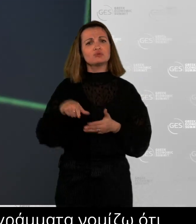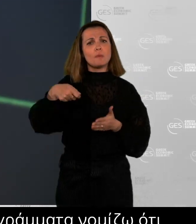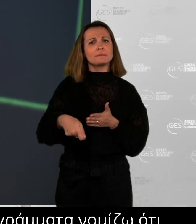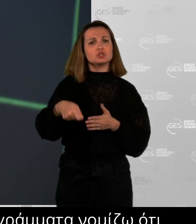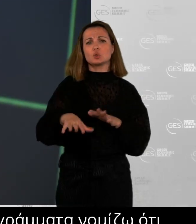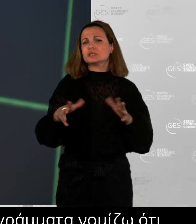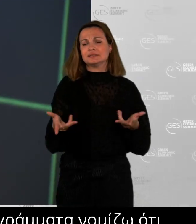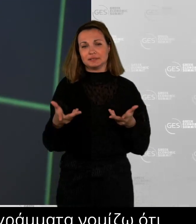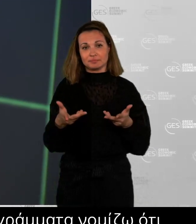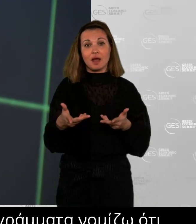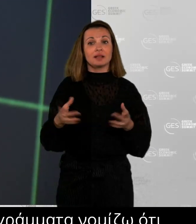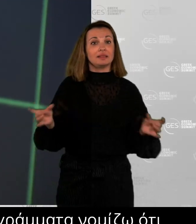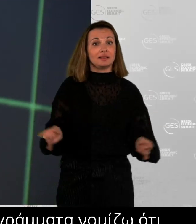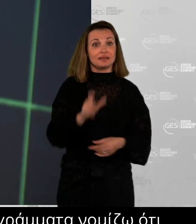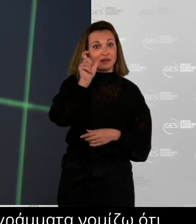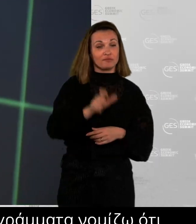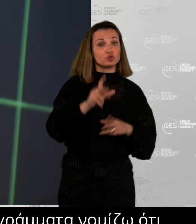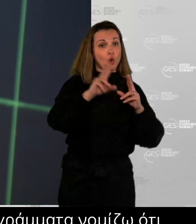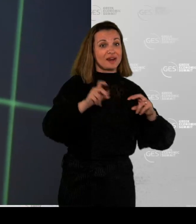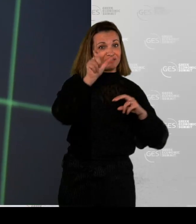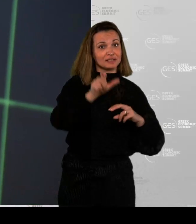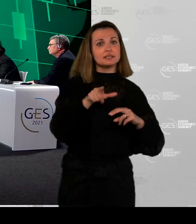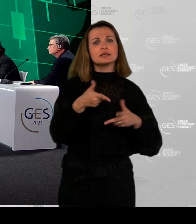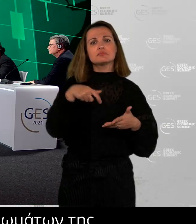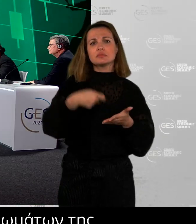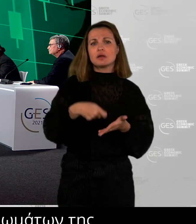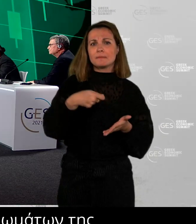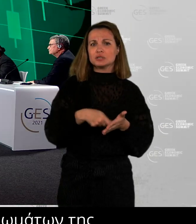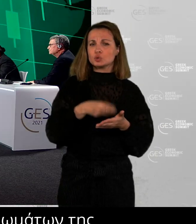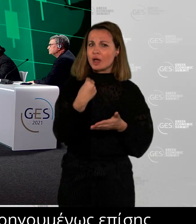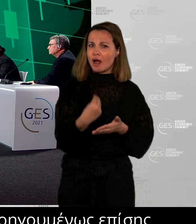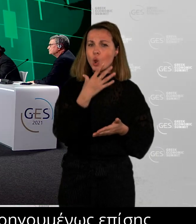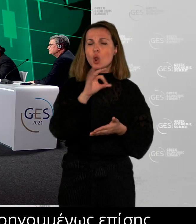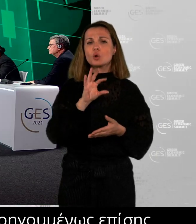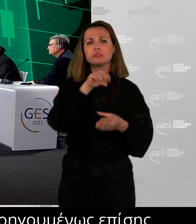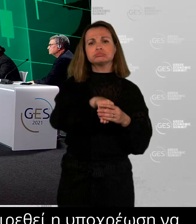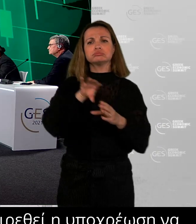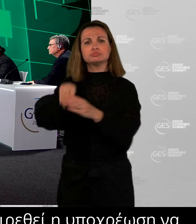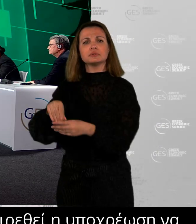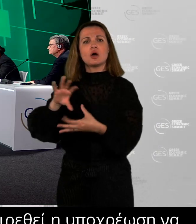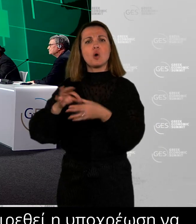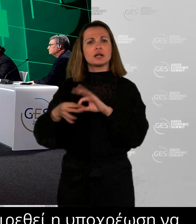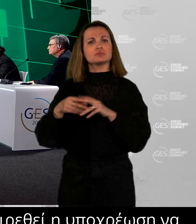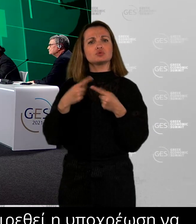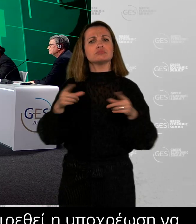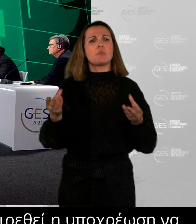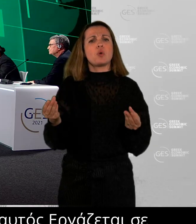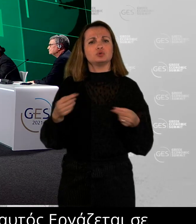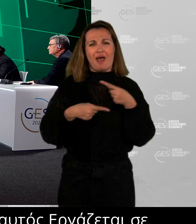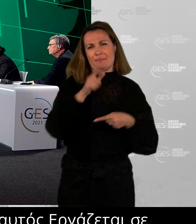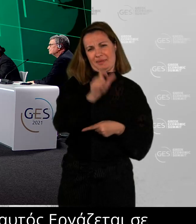πλέον δημιουργεί και κίνητρα έτσι ώστε ερευνητές να προσελκύσουν ιδιωτικούς πόρους. Πάρα πολύ σημαντικό επίσης